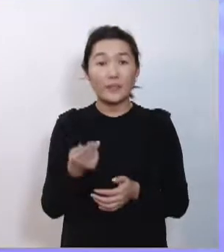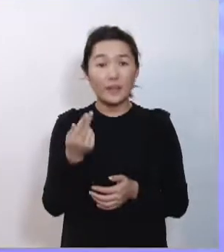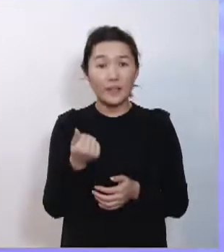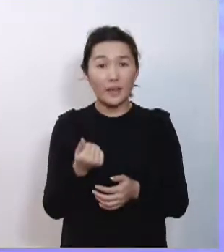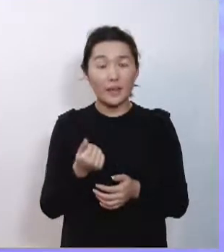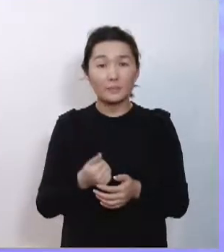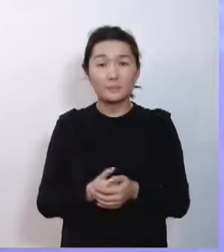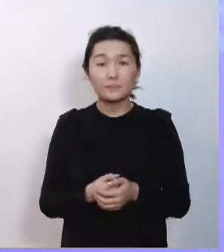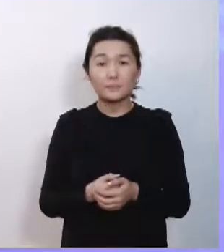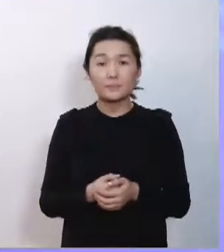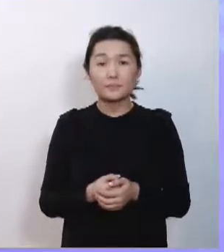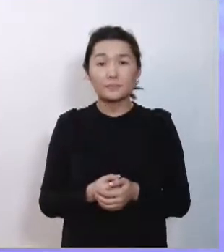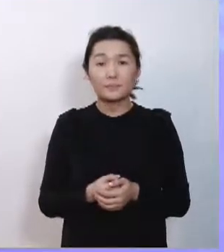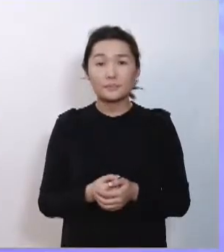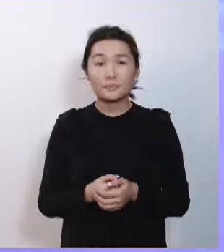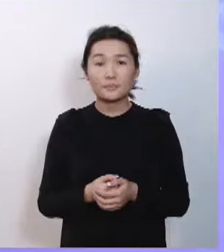Да.